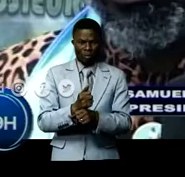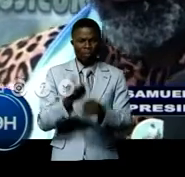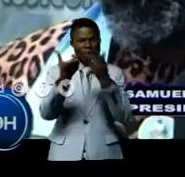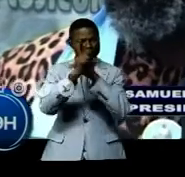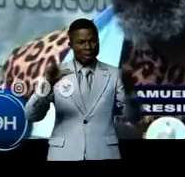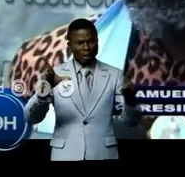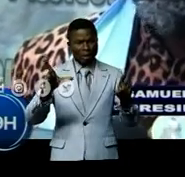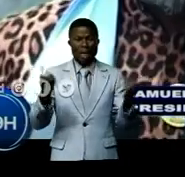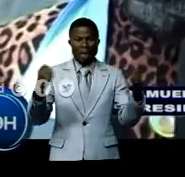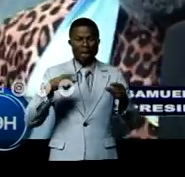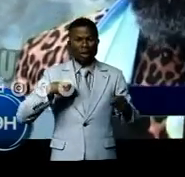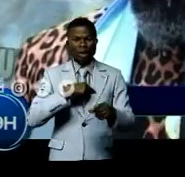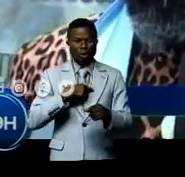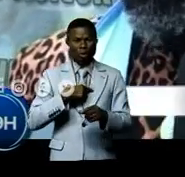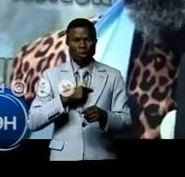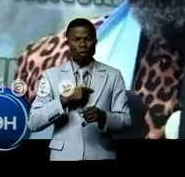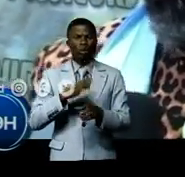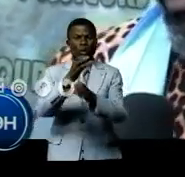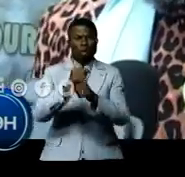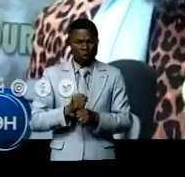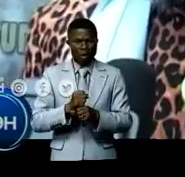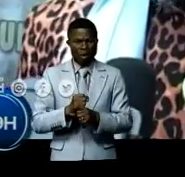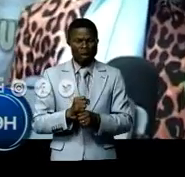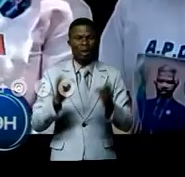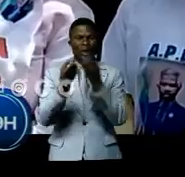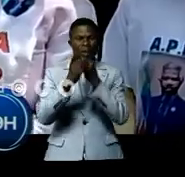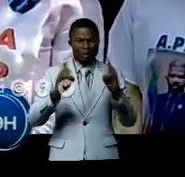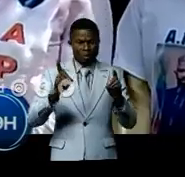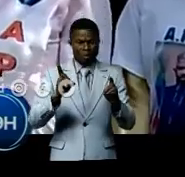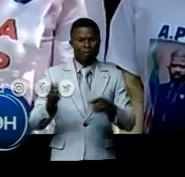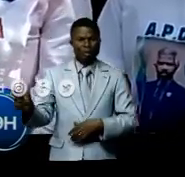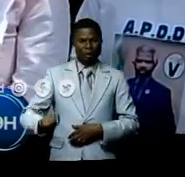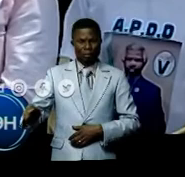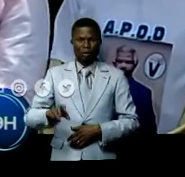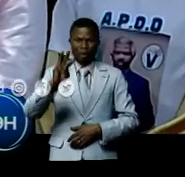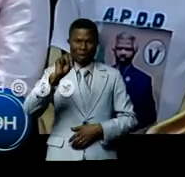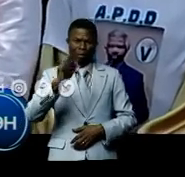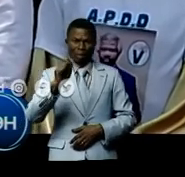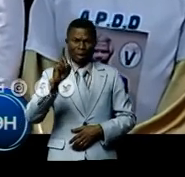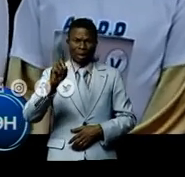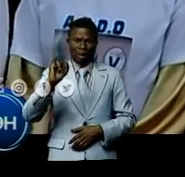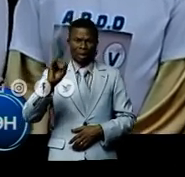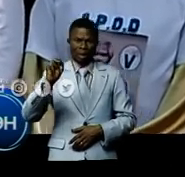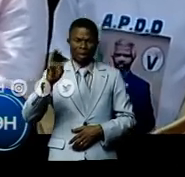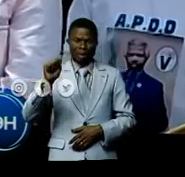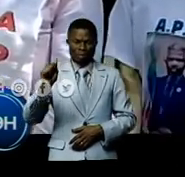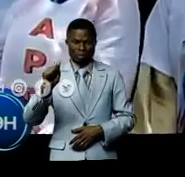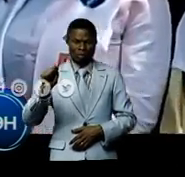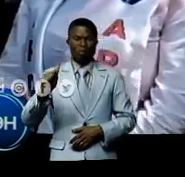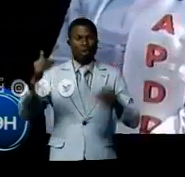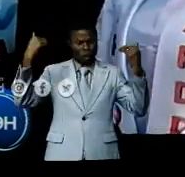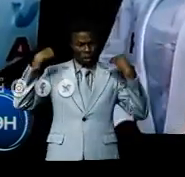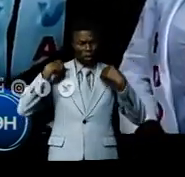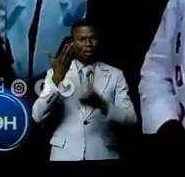libération. Et quand nous avons senti la démographie de Mbouba dans le territoire de Madimba, les gouvernants pour qu'il y ait la